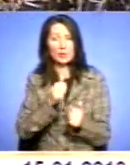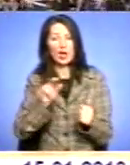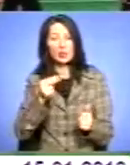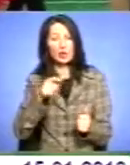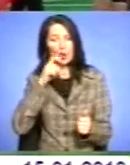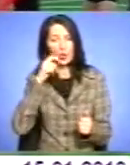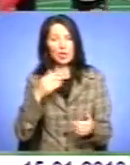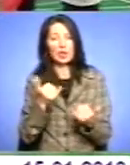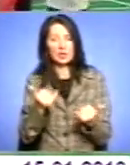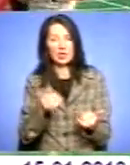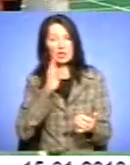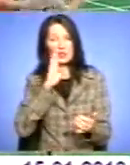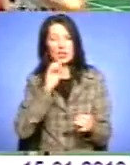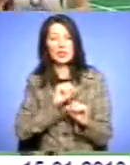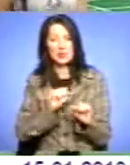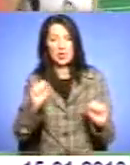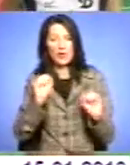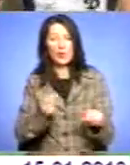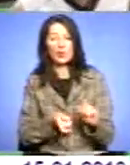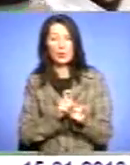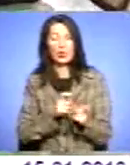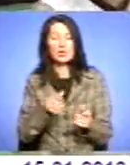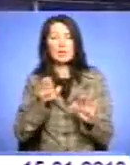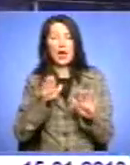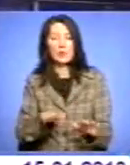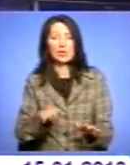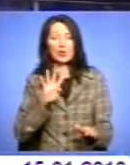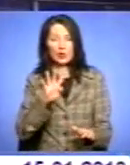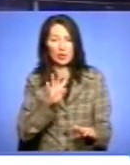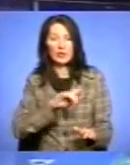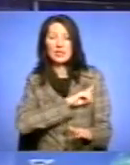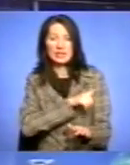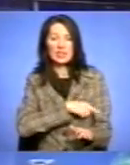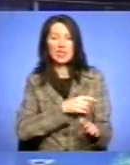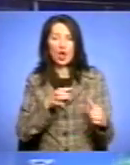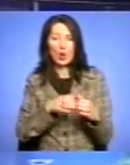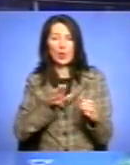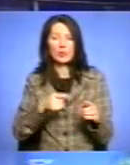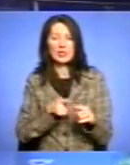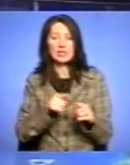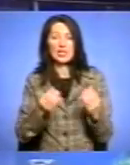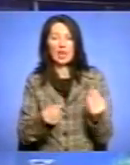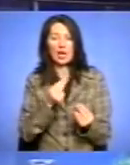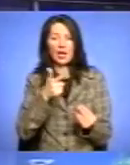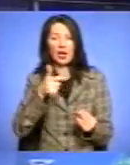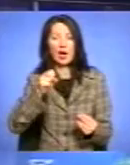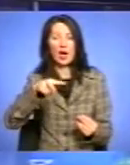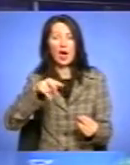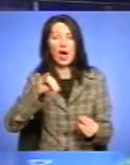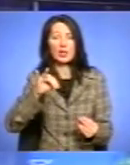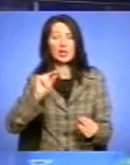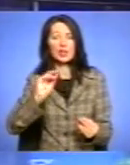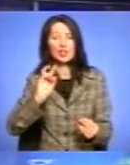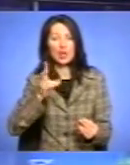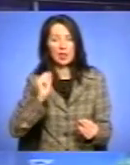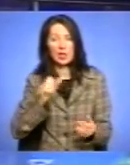отже, тепер дівчата сміливо можуть поборотися за місце у четвертці сильніших. Після цієї гри галичанка посідає п'яте місце у